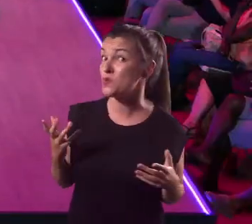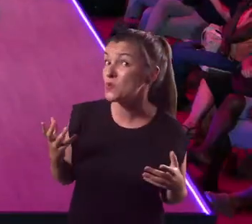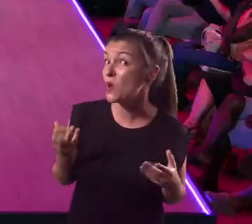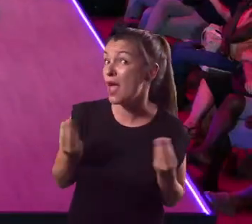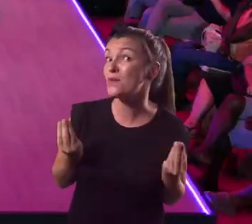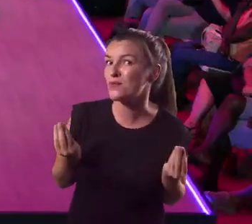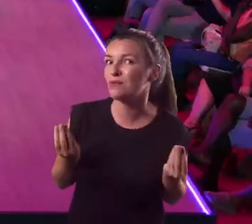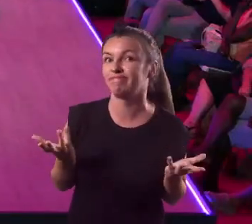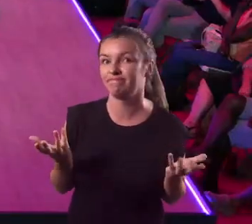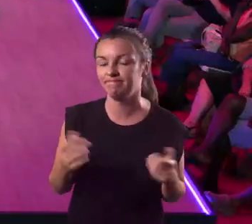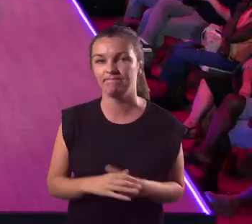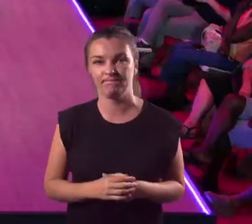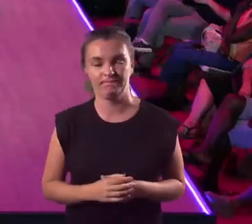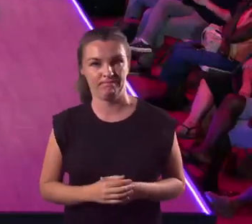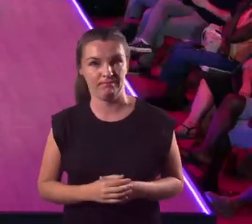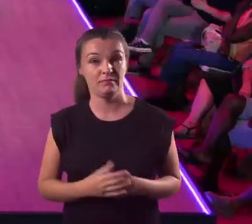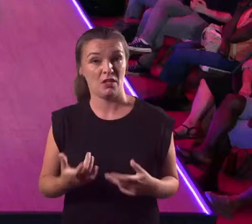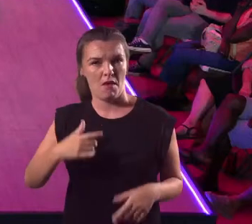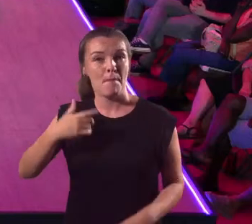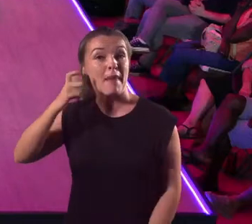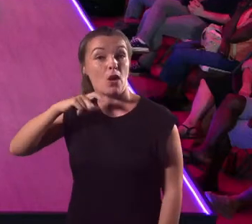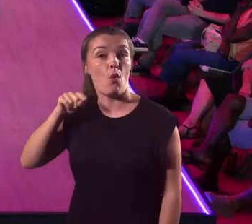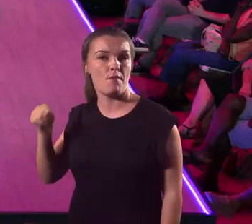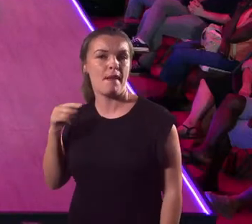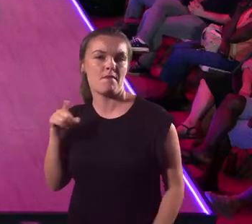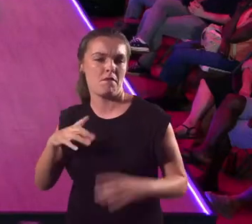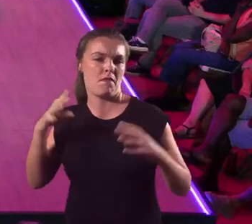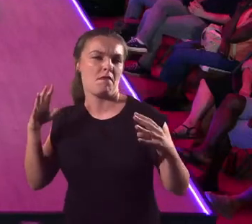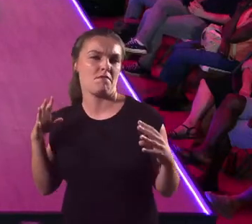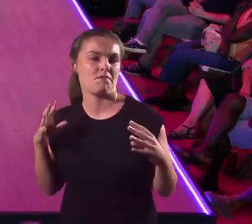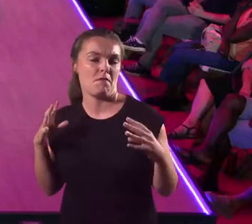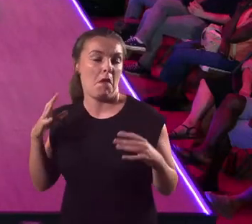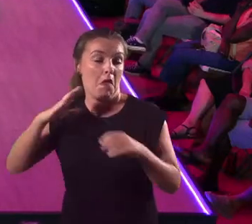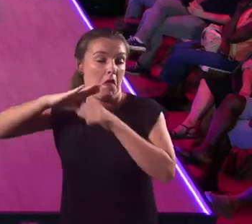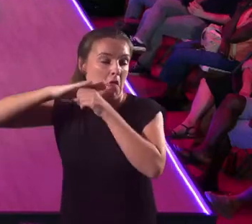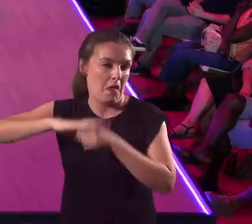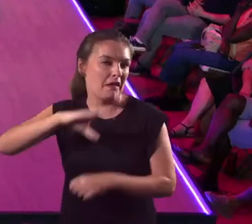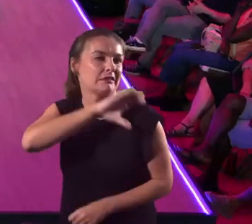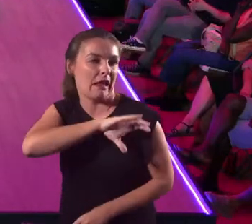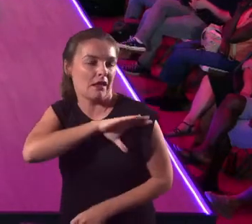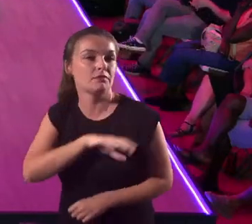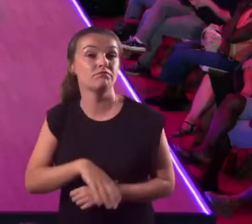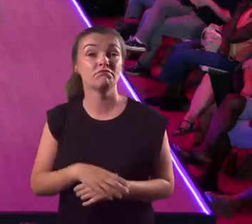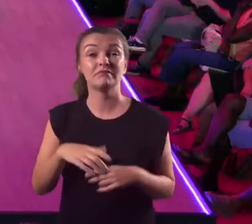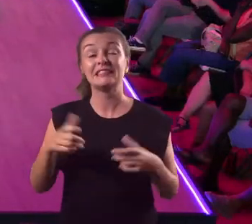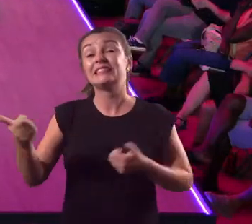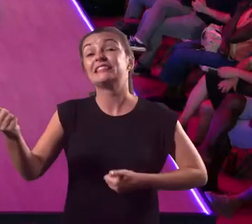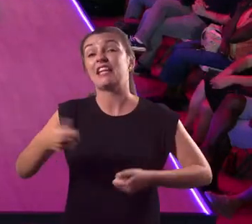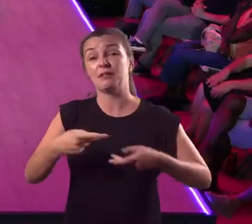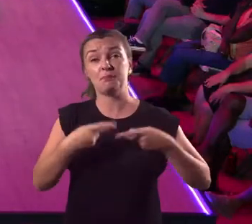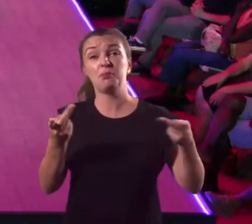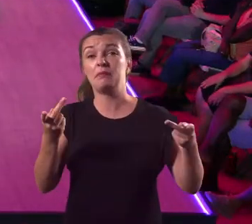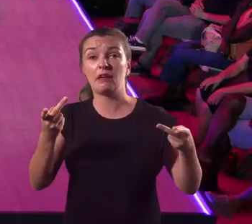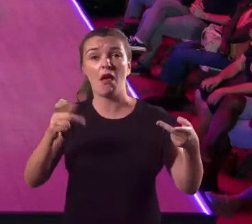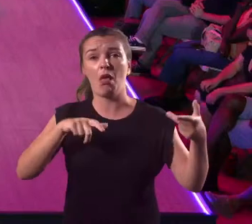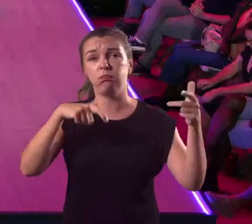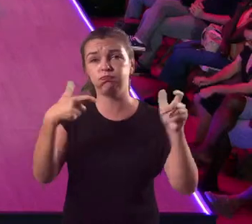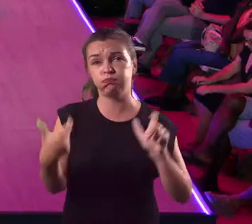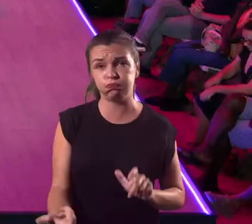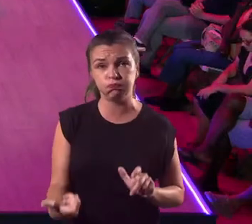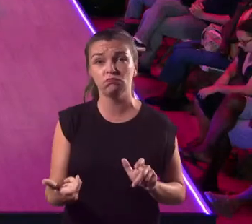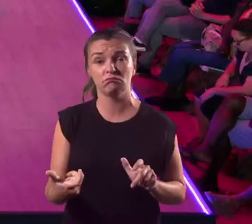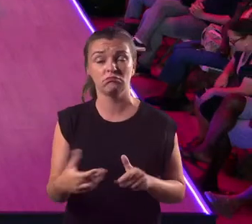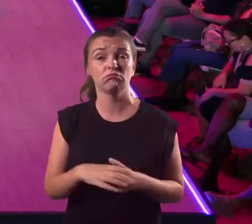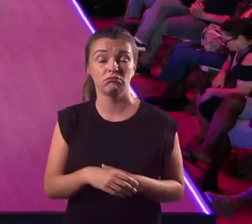Alors, vous l'avez vu, Macron nous fait la guerre. Les services publics s'effondrent de partout. Et il continue, vaille que